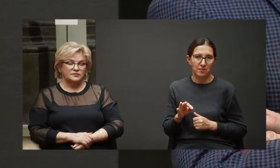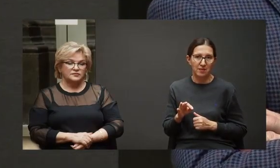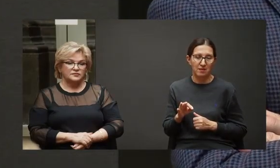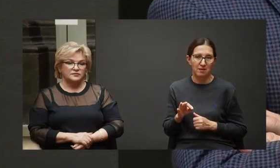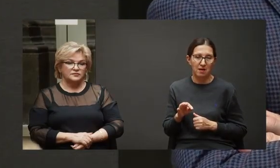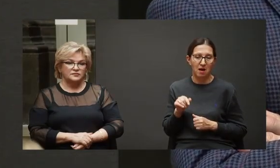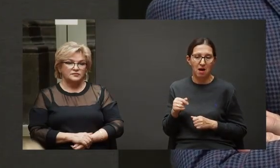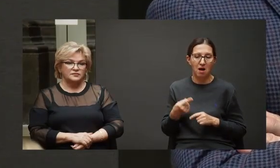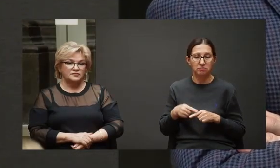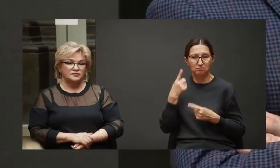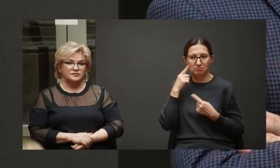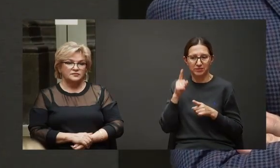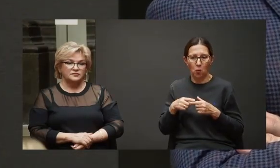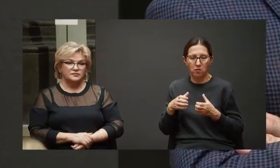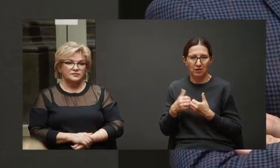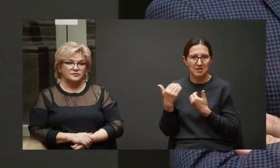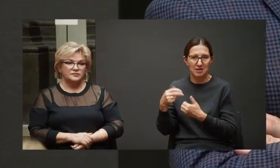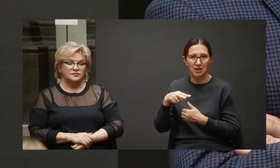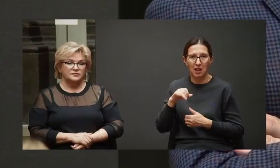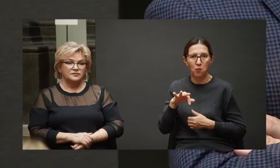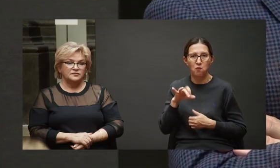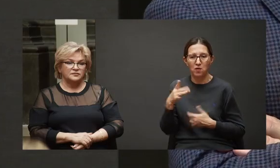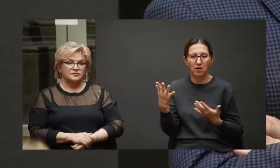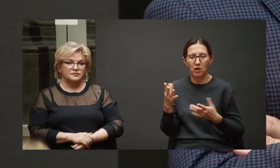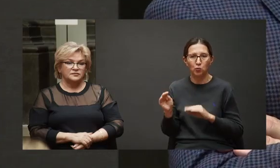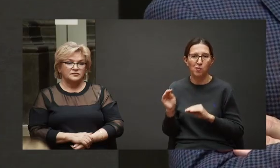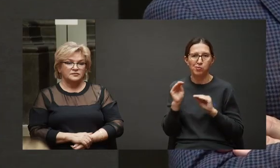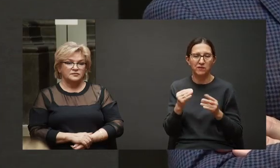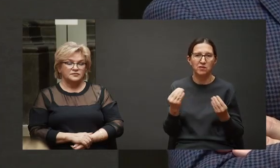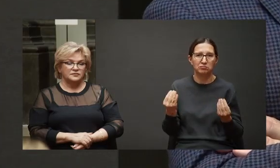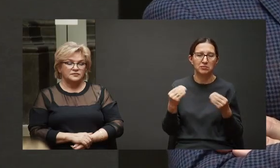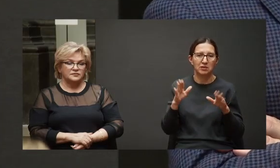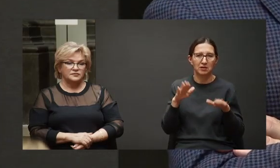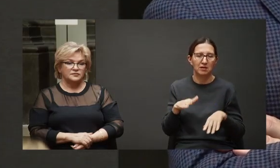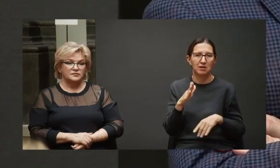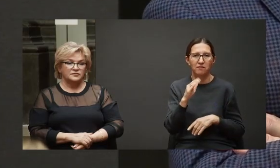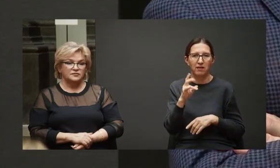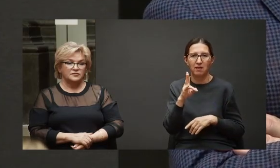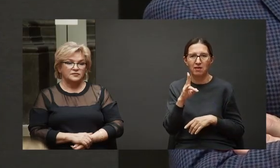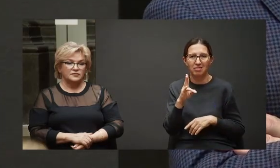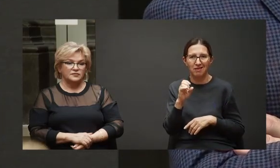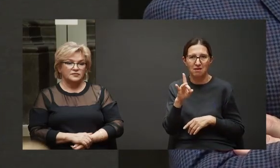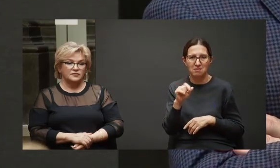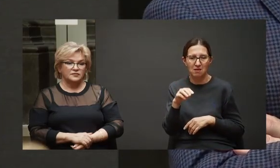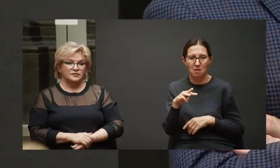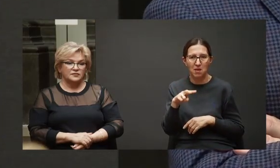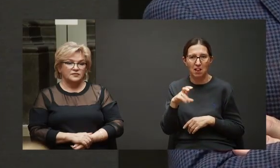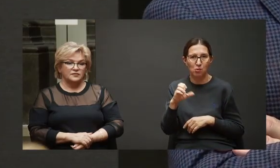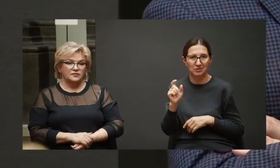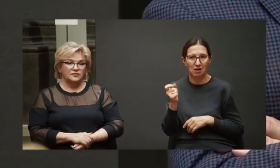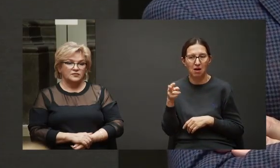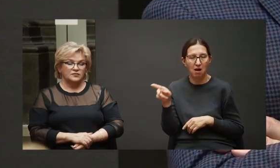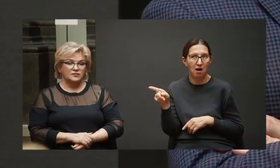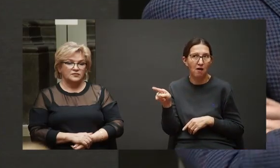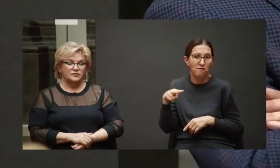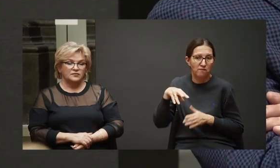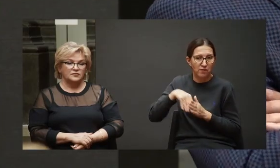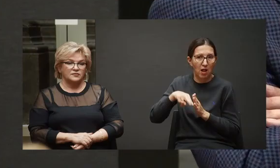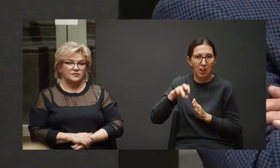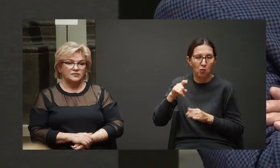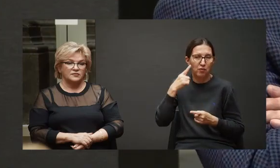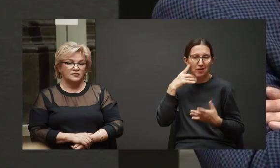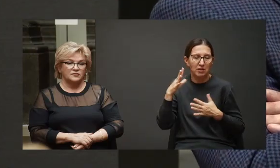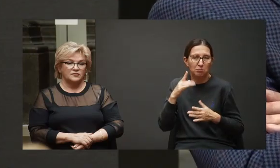организаторы Лувра, которые поставили на почетное место Венеру Милосскую, они ведь не предполагали, что